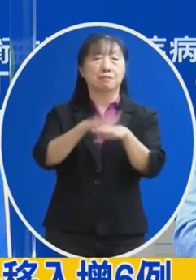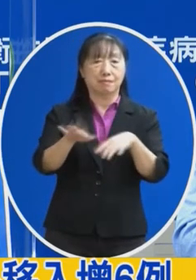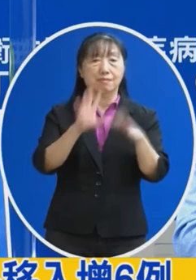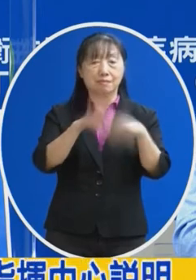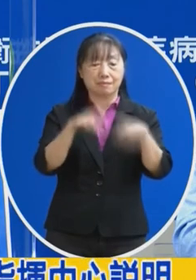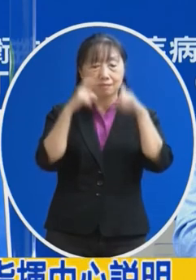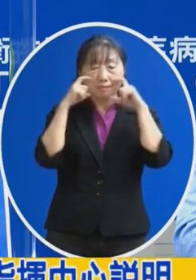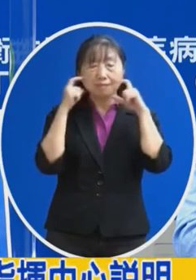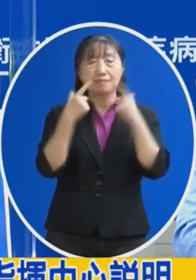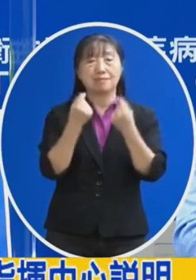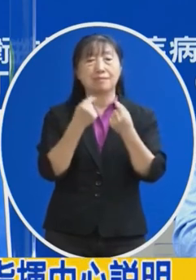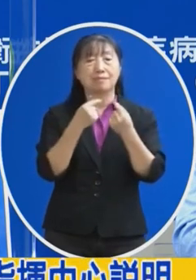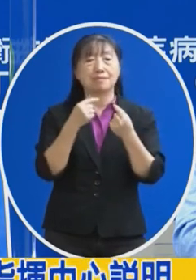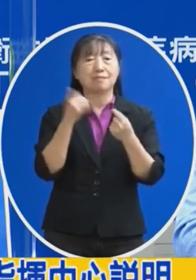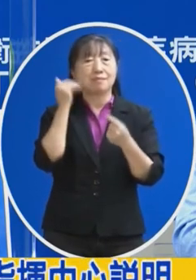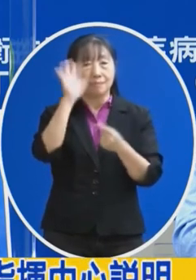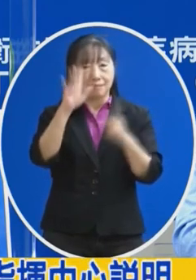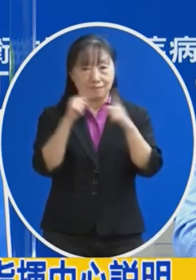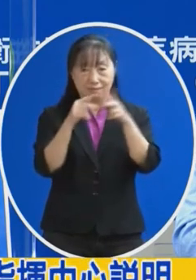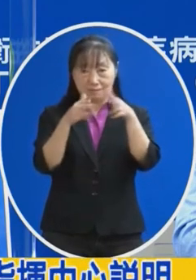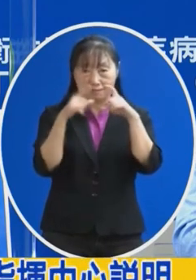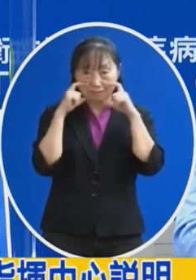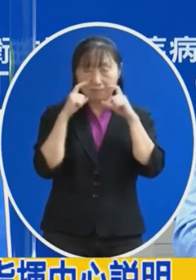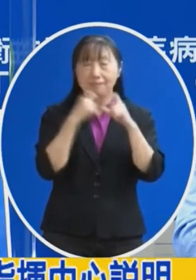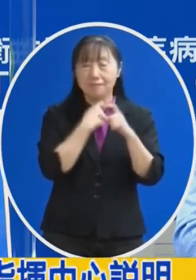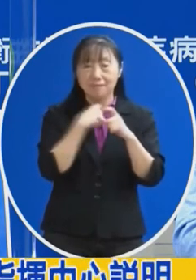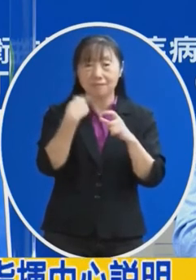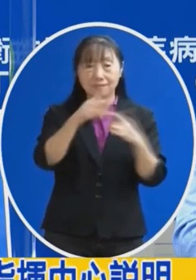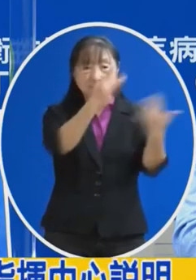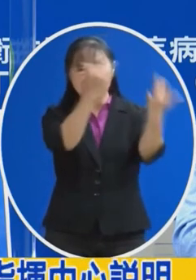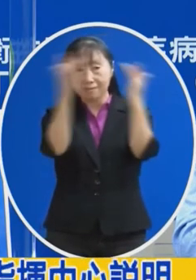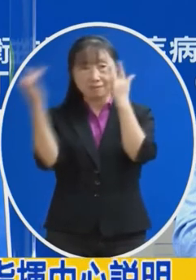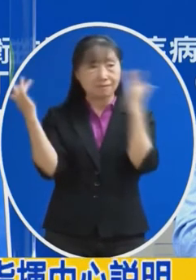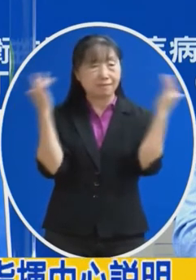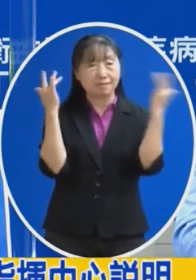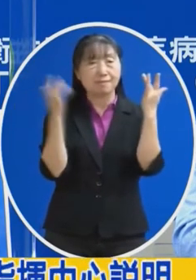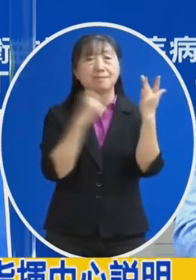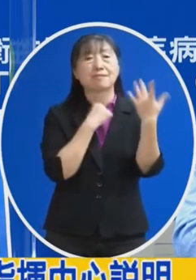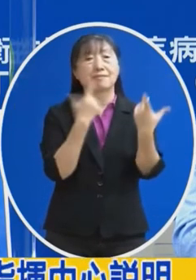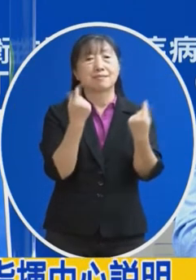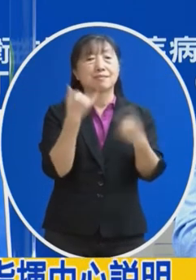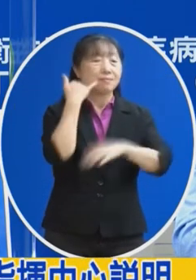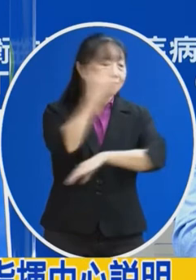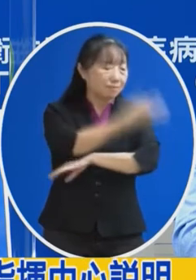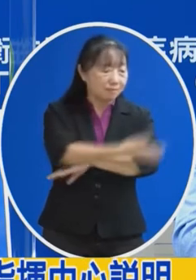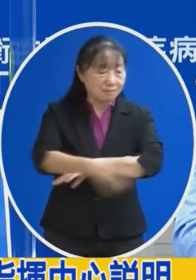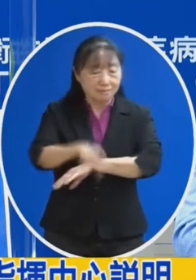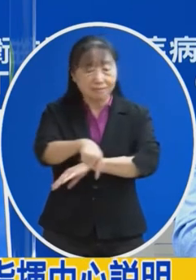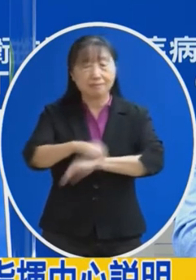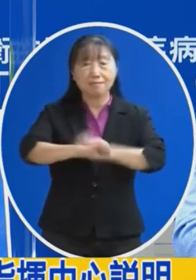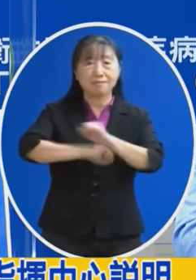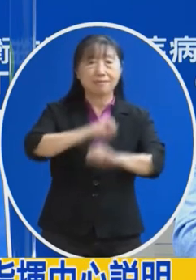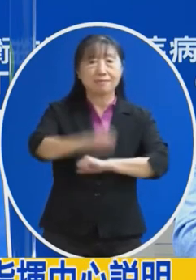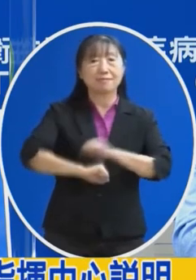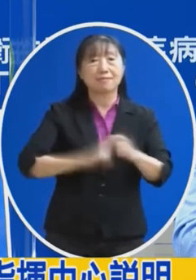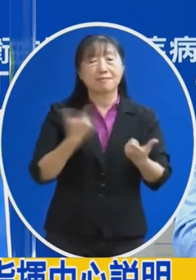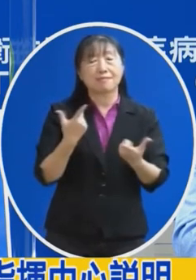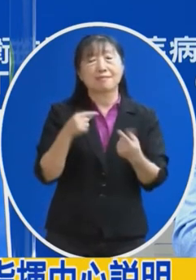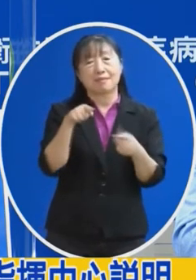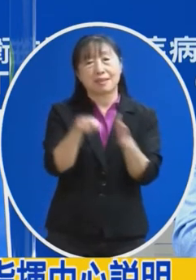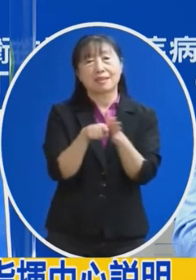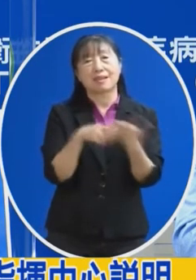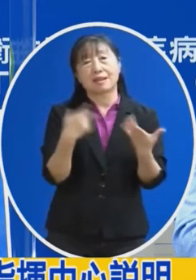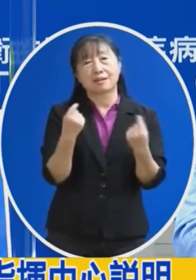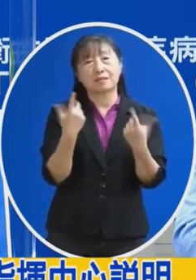来。然后第二，在山林的区域、海滨的活动无需要戴口